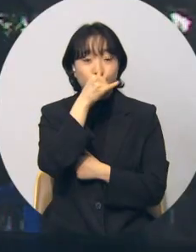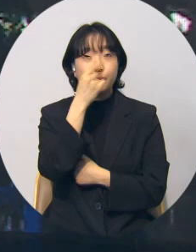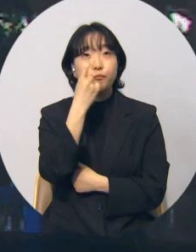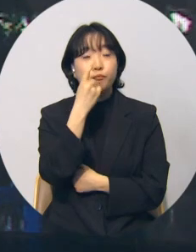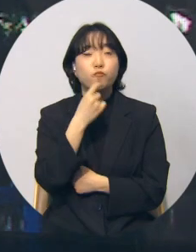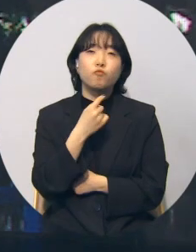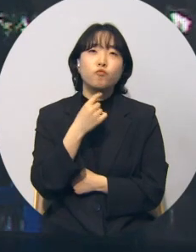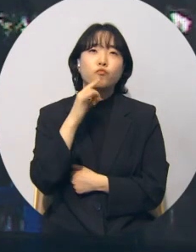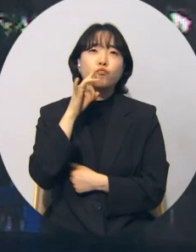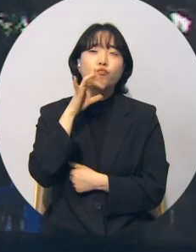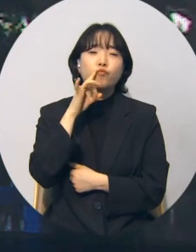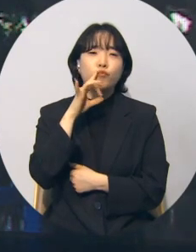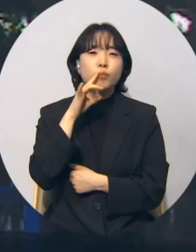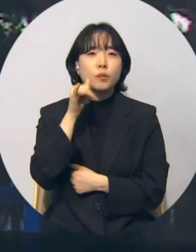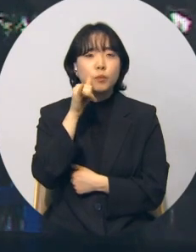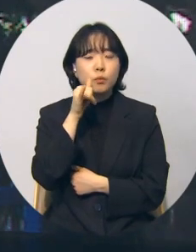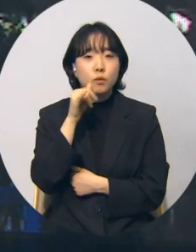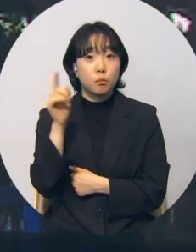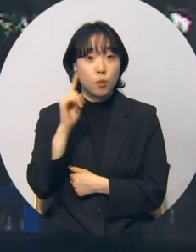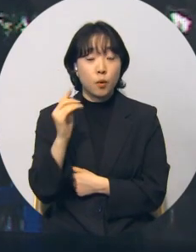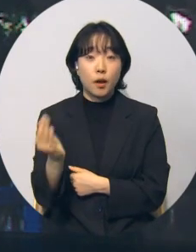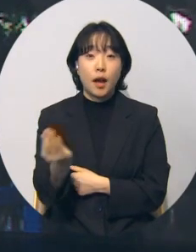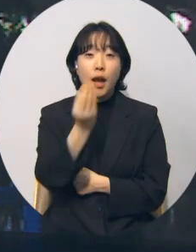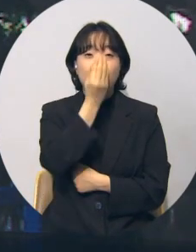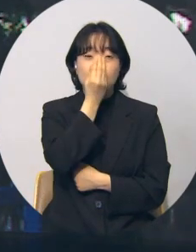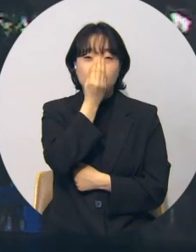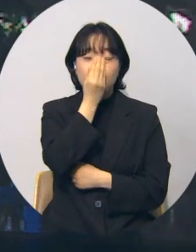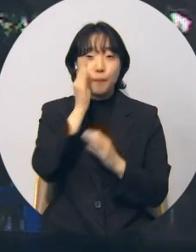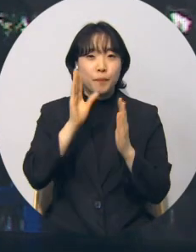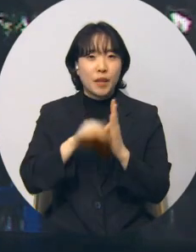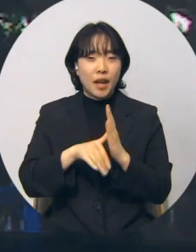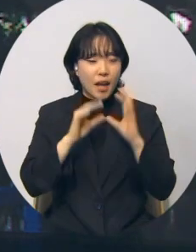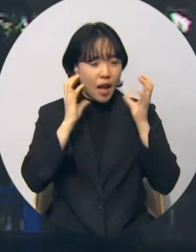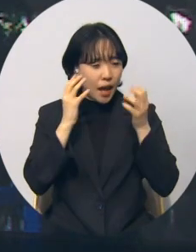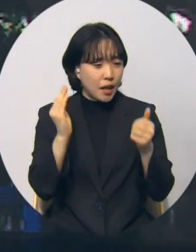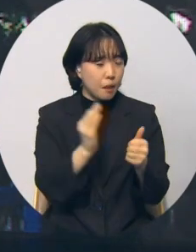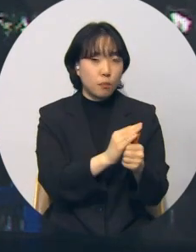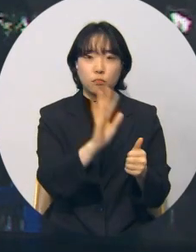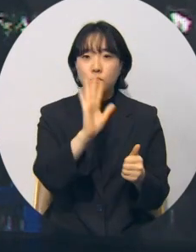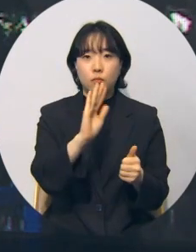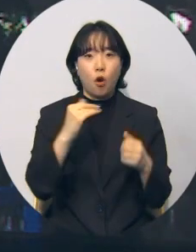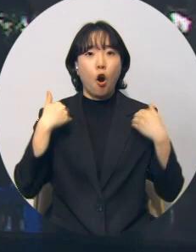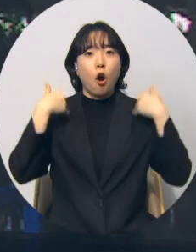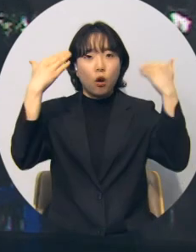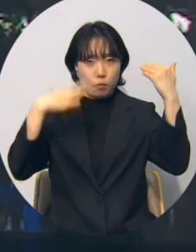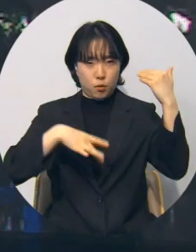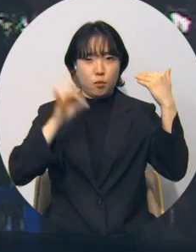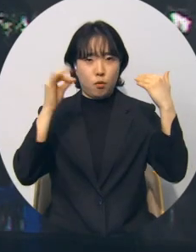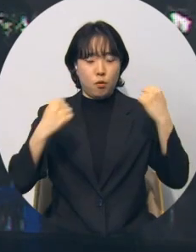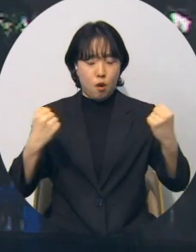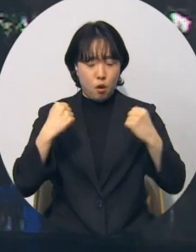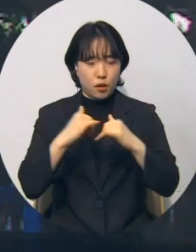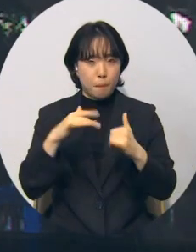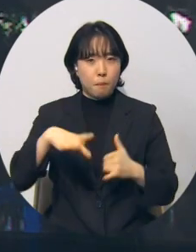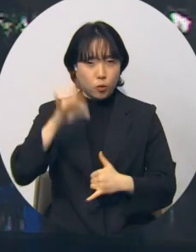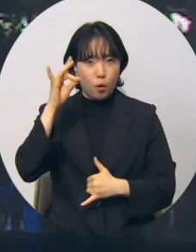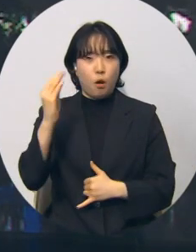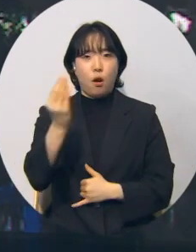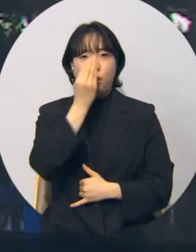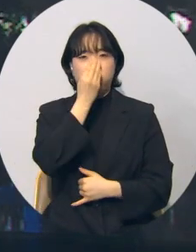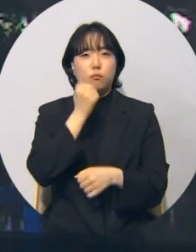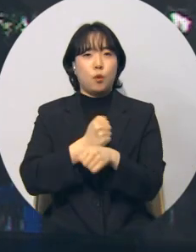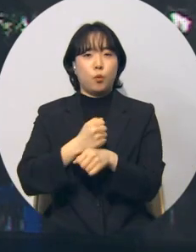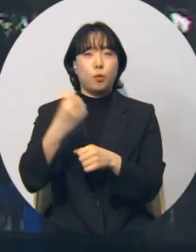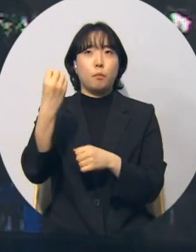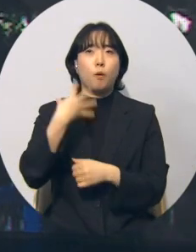산소 호흡기를 써야 할 때 아이나 노인보다 건장한 성인이 먼저 착용하라고 했던 부분 때문이었습니다 그래서